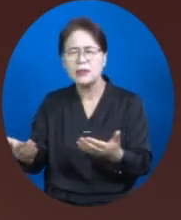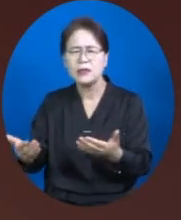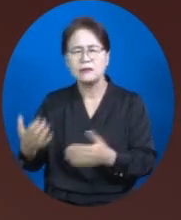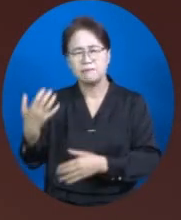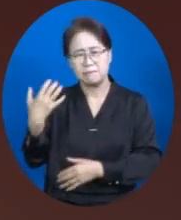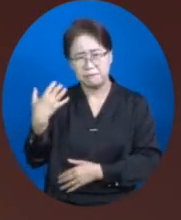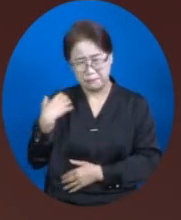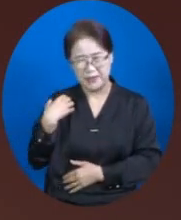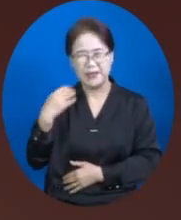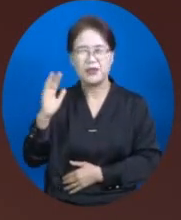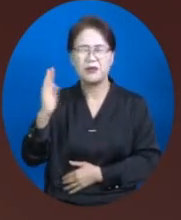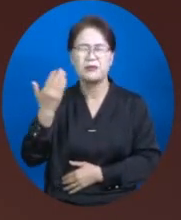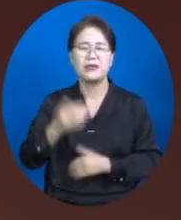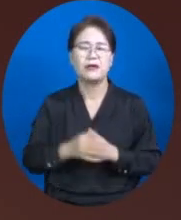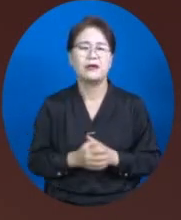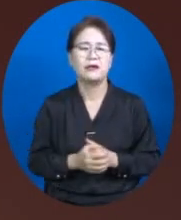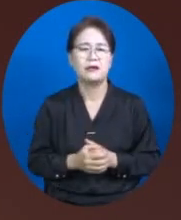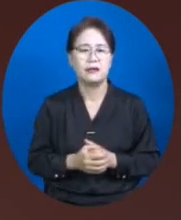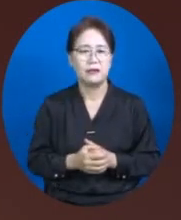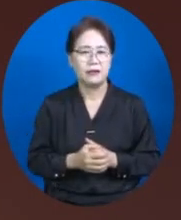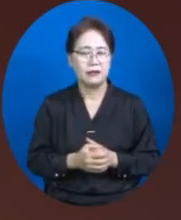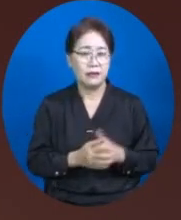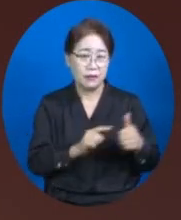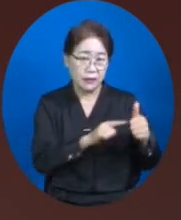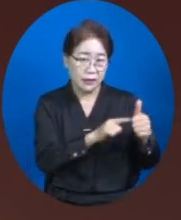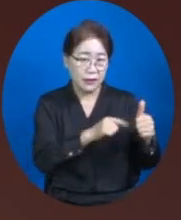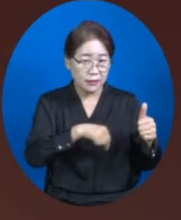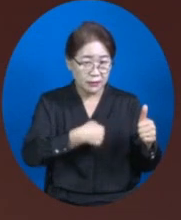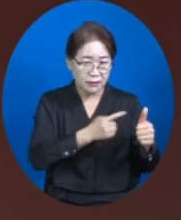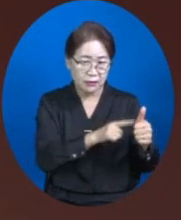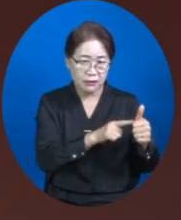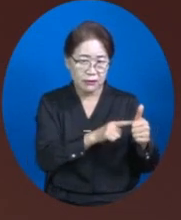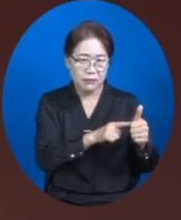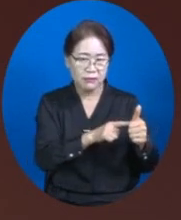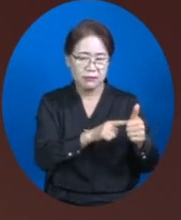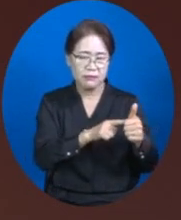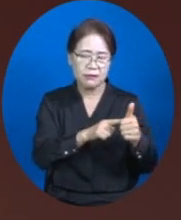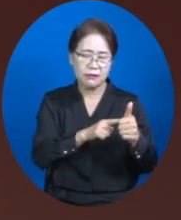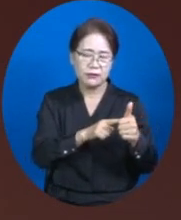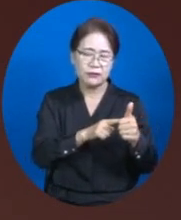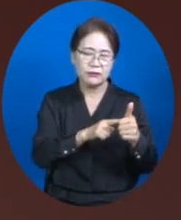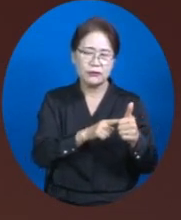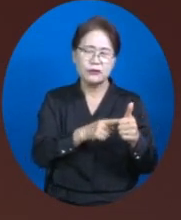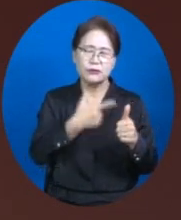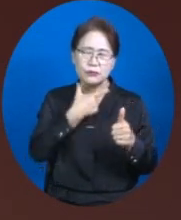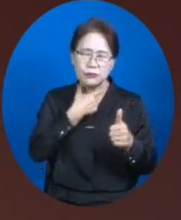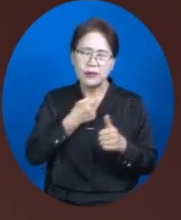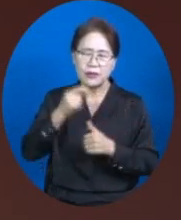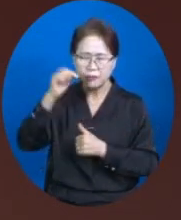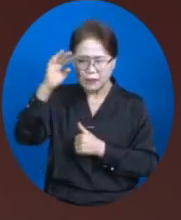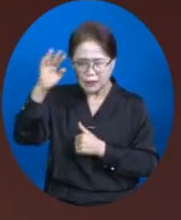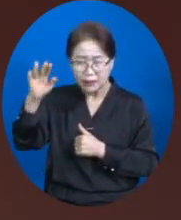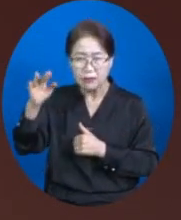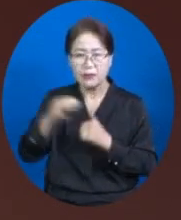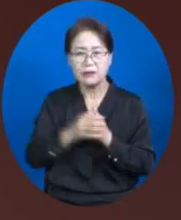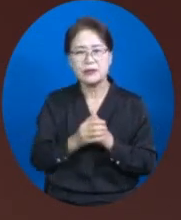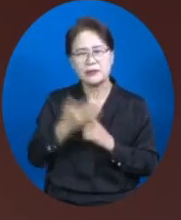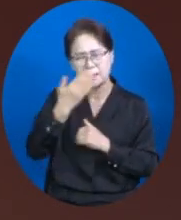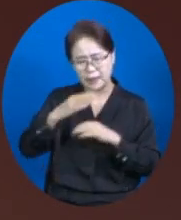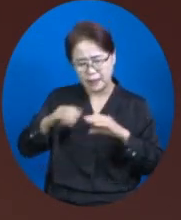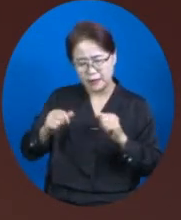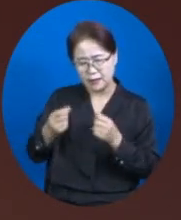하게 됩니다 그리고 자신은 꿈에도 그리던 가나안 땅을 바라보면서 하나님의